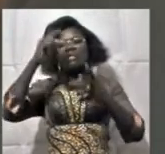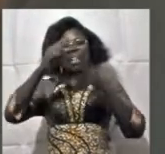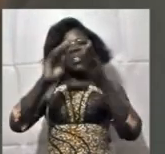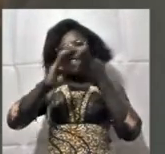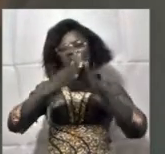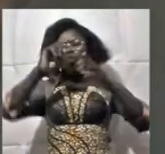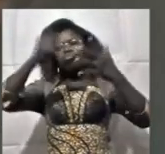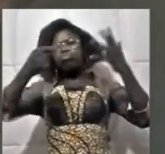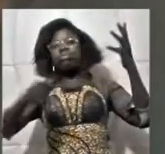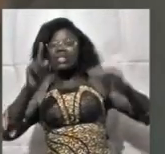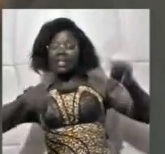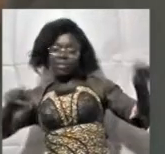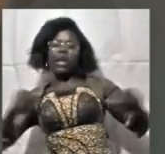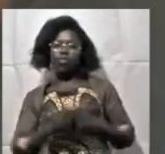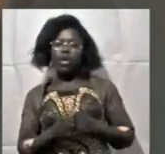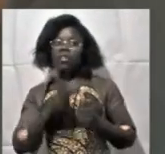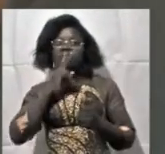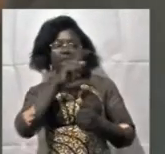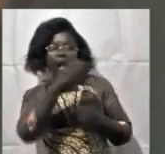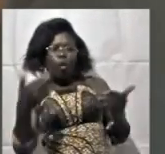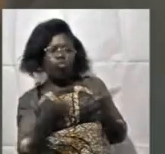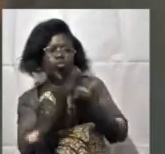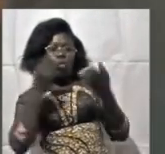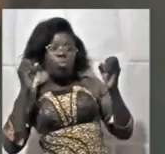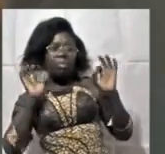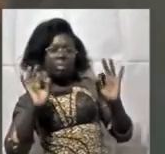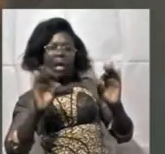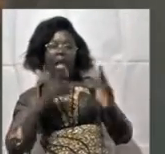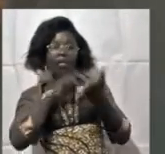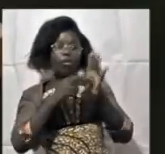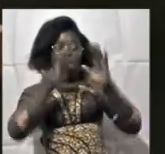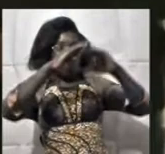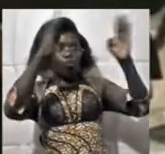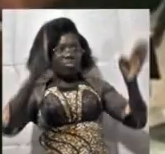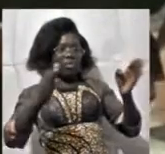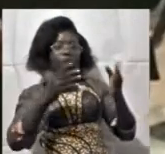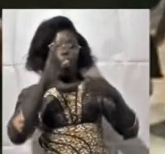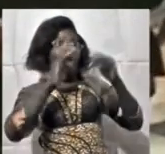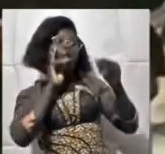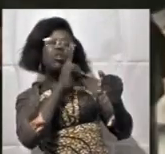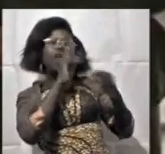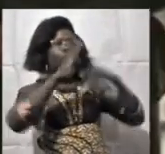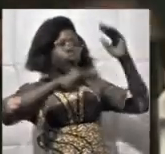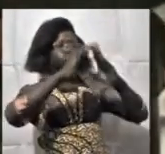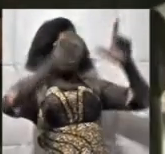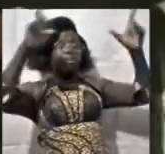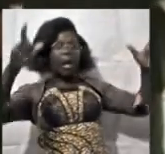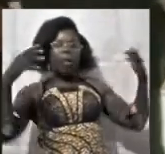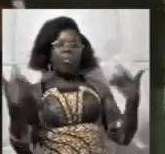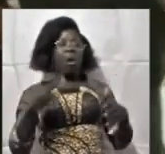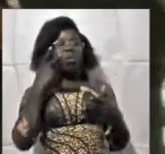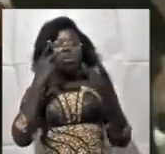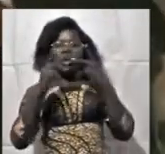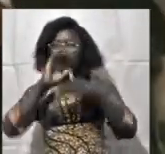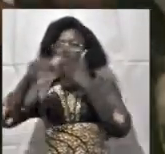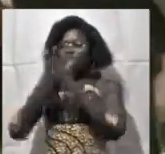Douala, Ebolova, Garoua, Buea, Limbé et j'en passe. Ultra moderne et de haute sécurité sera